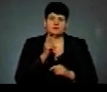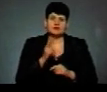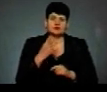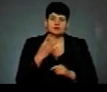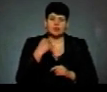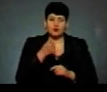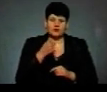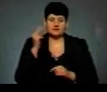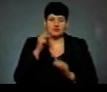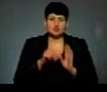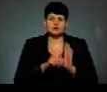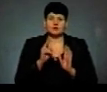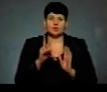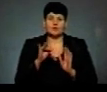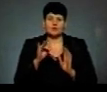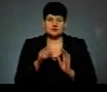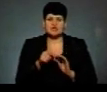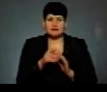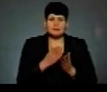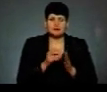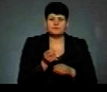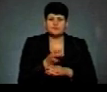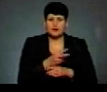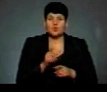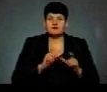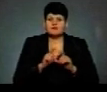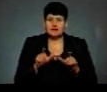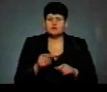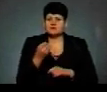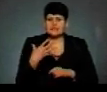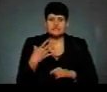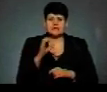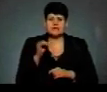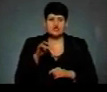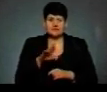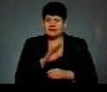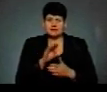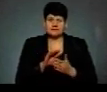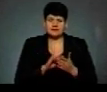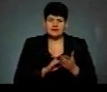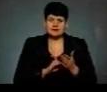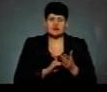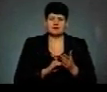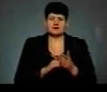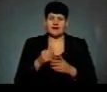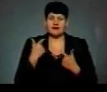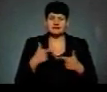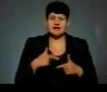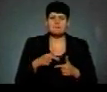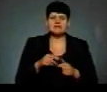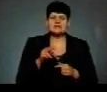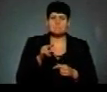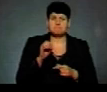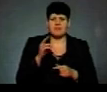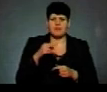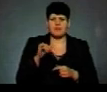вона навчалась на 6-му курсі. Бадмус мали відрахувати з університету за те, що 15 січня вона не склала іспит з педіатрії, розповів студент з Гани